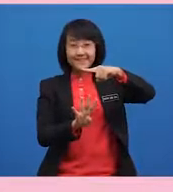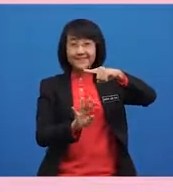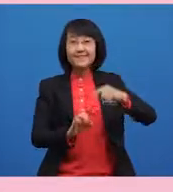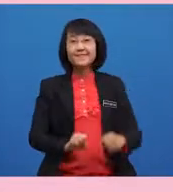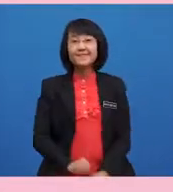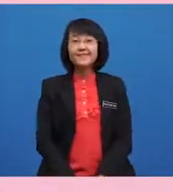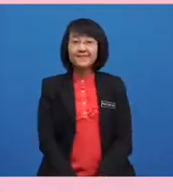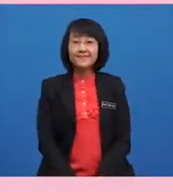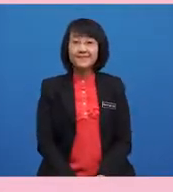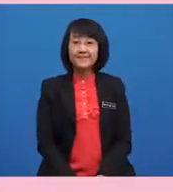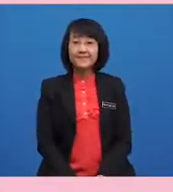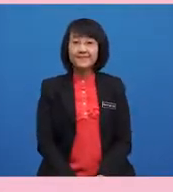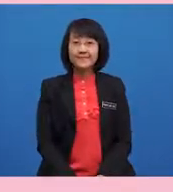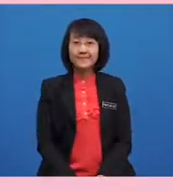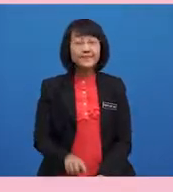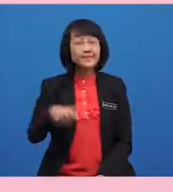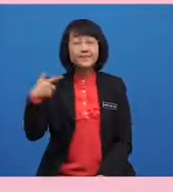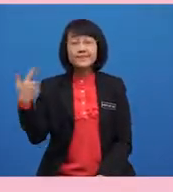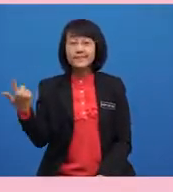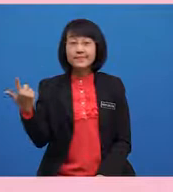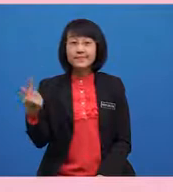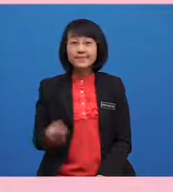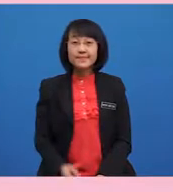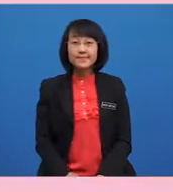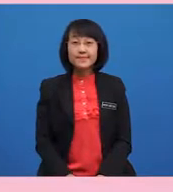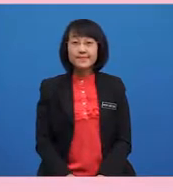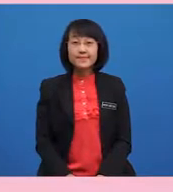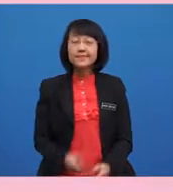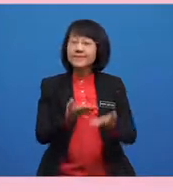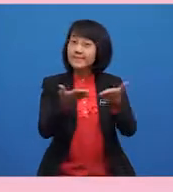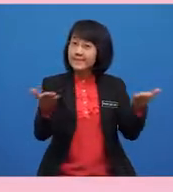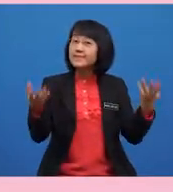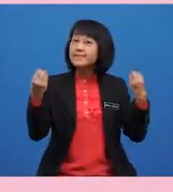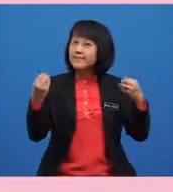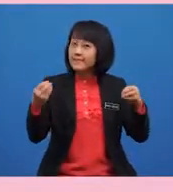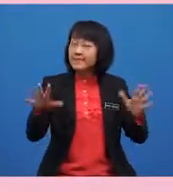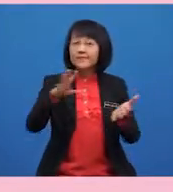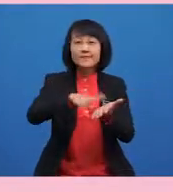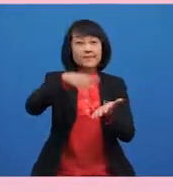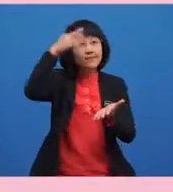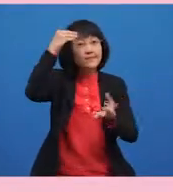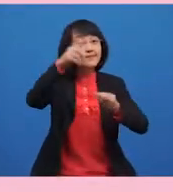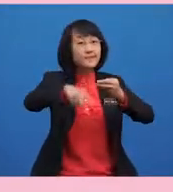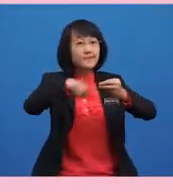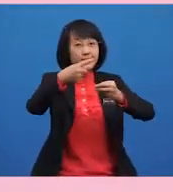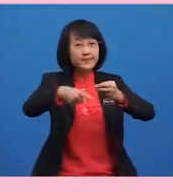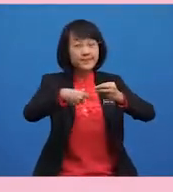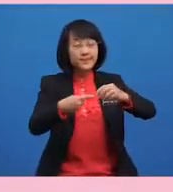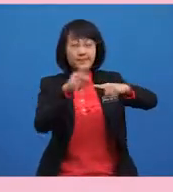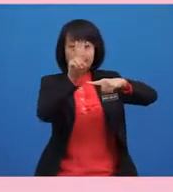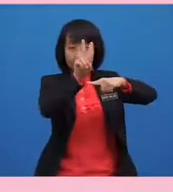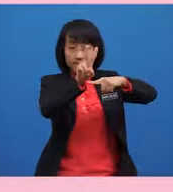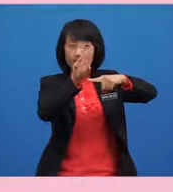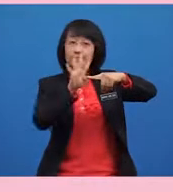1/4. Selain daripada itu, kamu juga telah mempelajari tentang